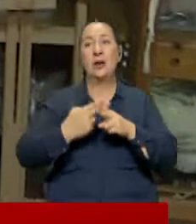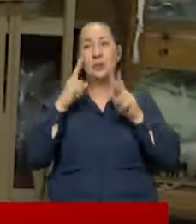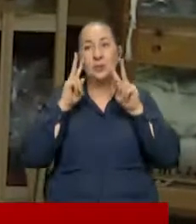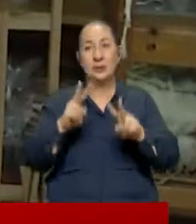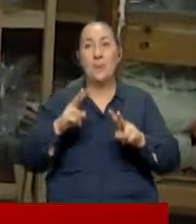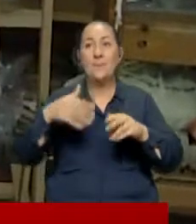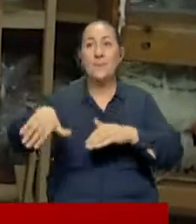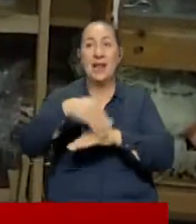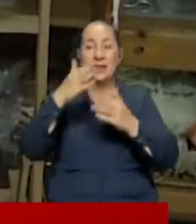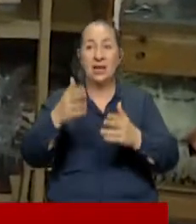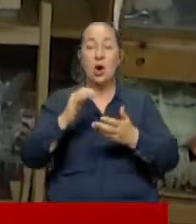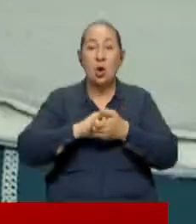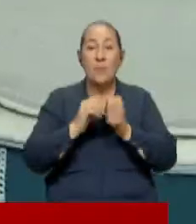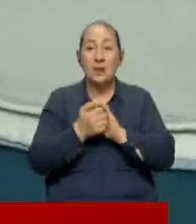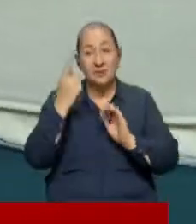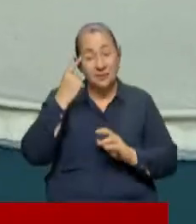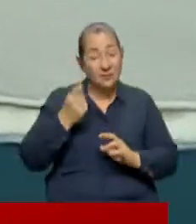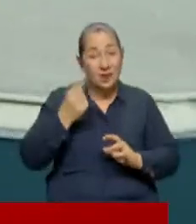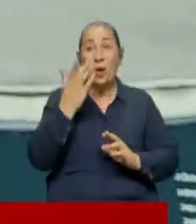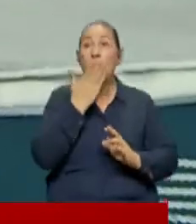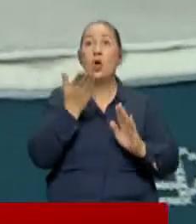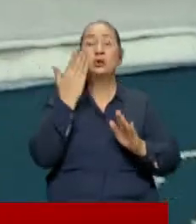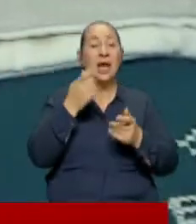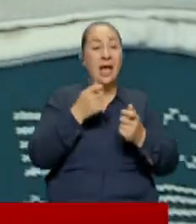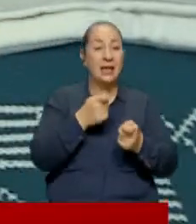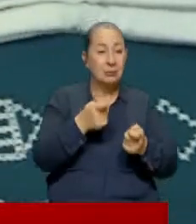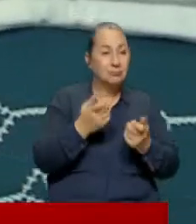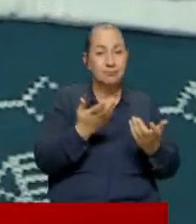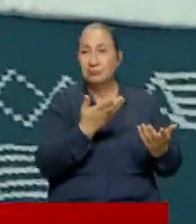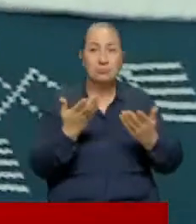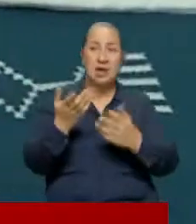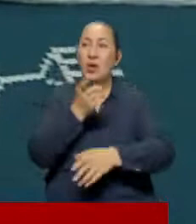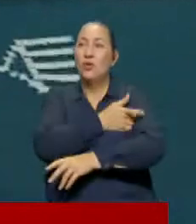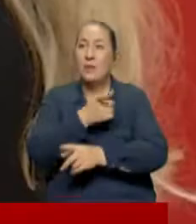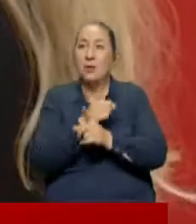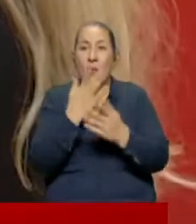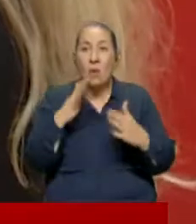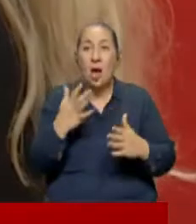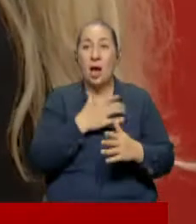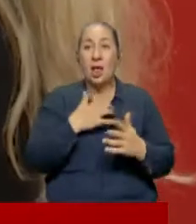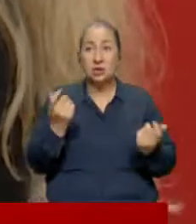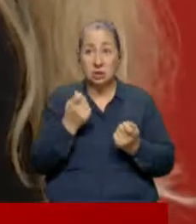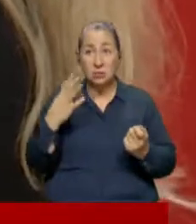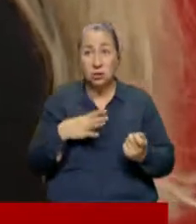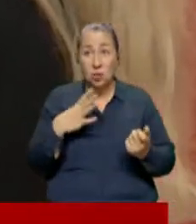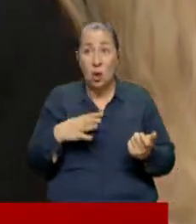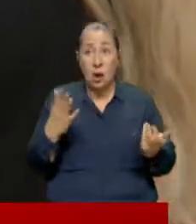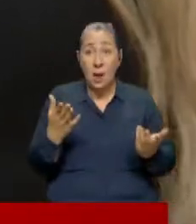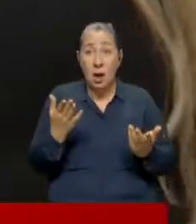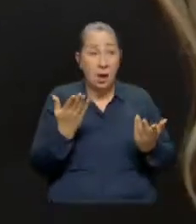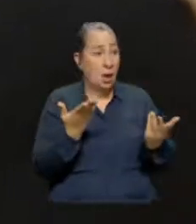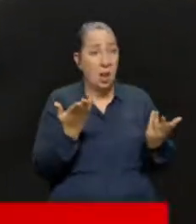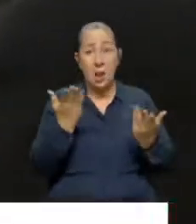yansıttılar mahallelerinde. Kooperatif kurma fikri okul öncesi eğitim yuvalarının eksikliğinden doğdu. Anneler çalışmak istiyor